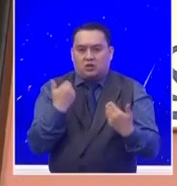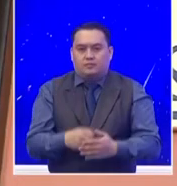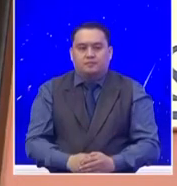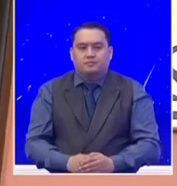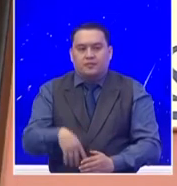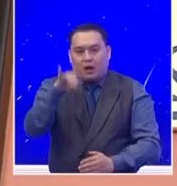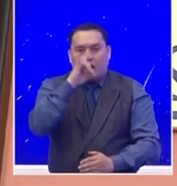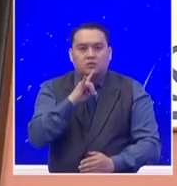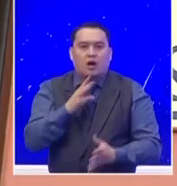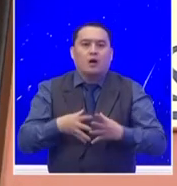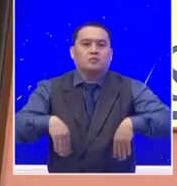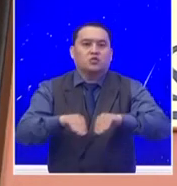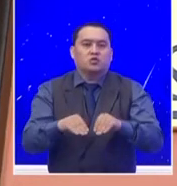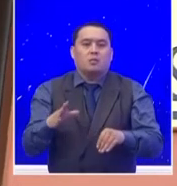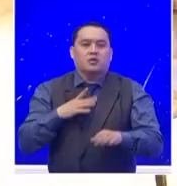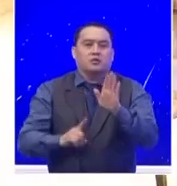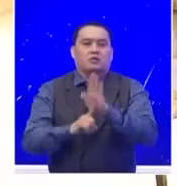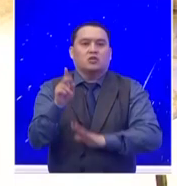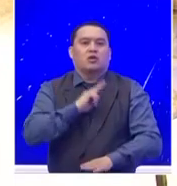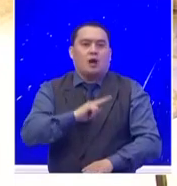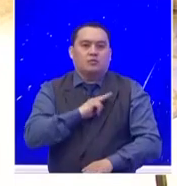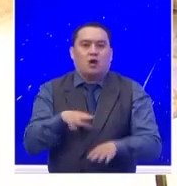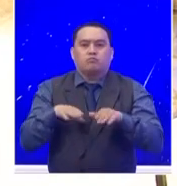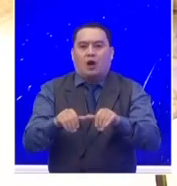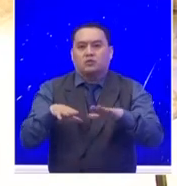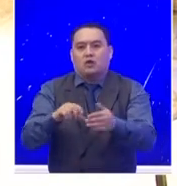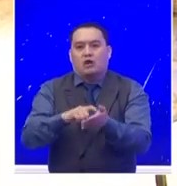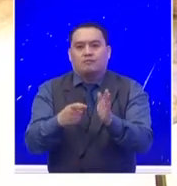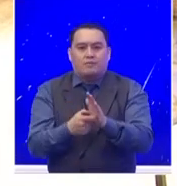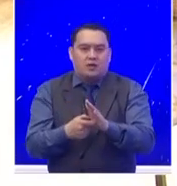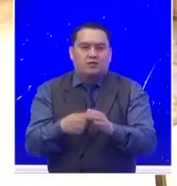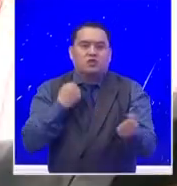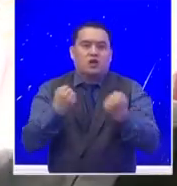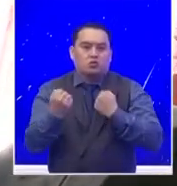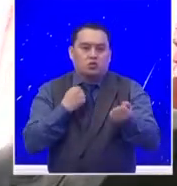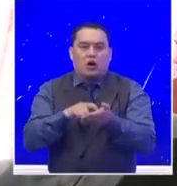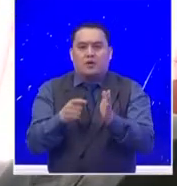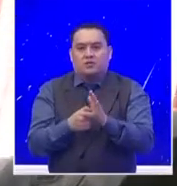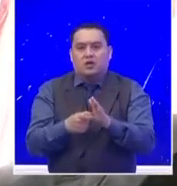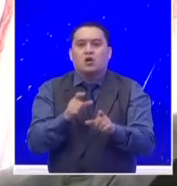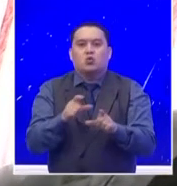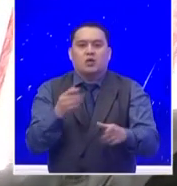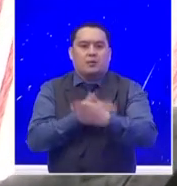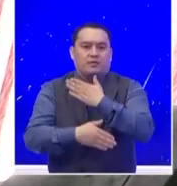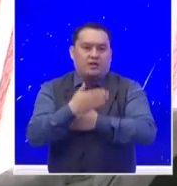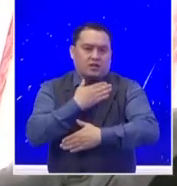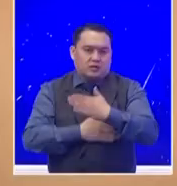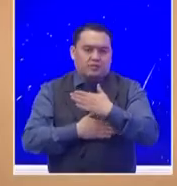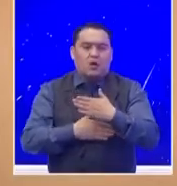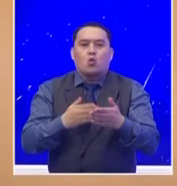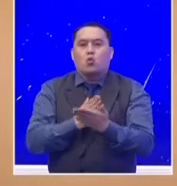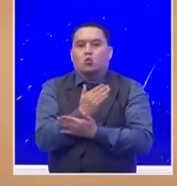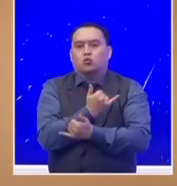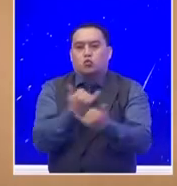Совсем недавно в общественном объединении начали свою работу массажный кабинет и тренажерный зал для людей с особыми потребностями. Услуги